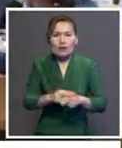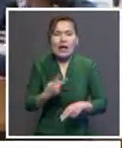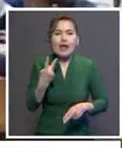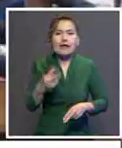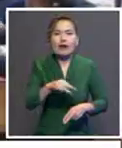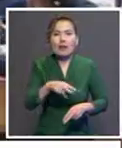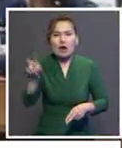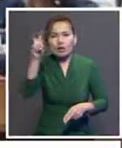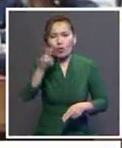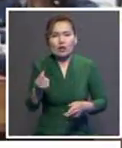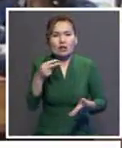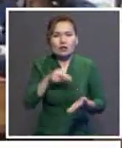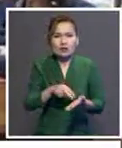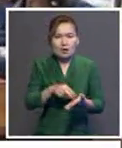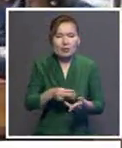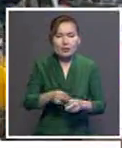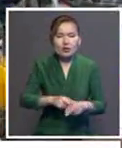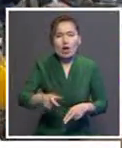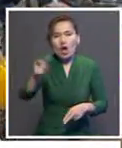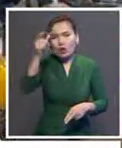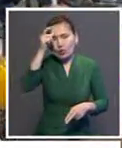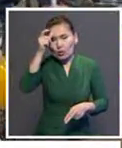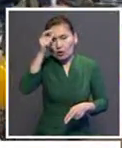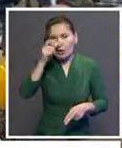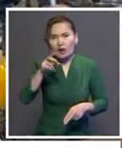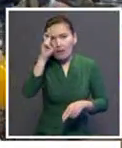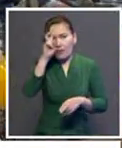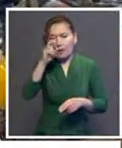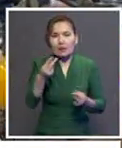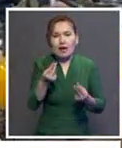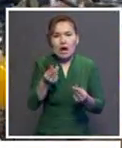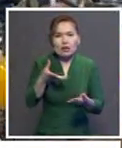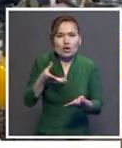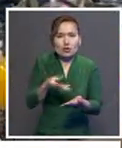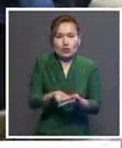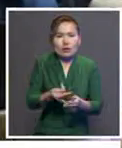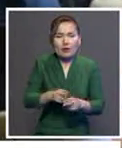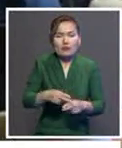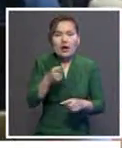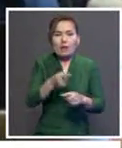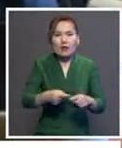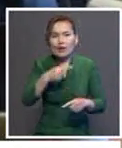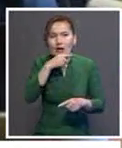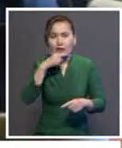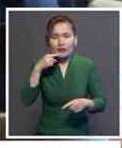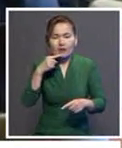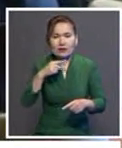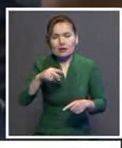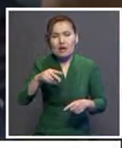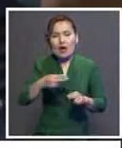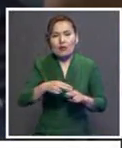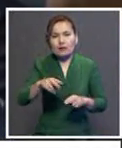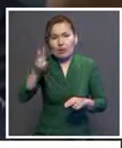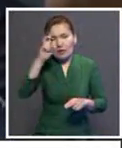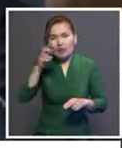2 миллиард доллардан асады. Оның жартысын түріктер өздері төлеп, қалған жарты соманы ресейліктерден несиеге алады екен.